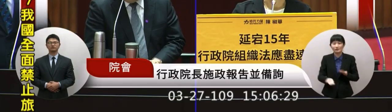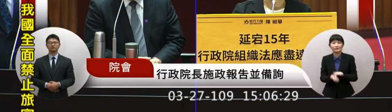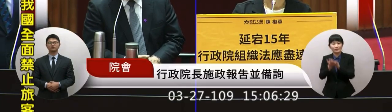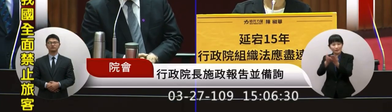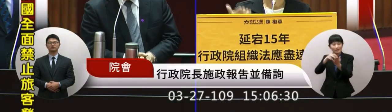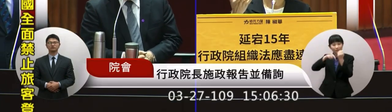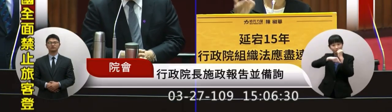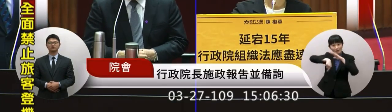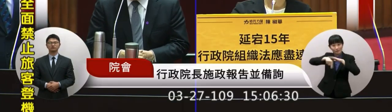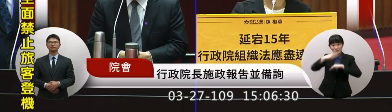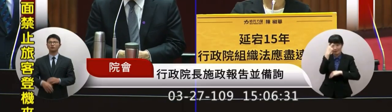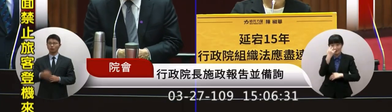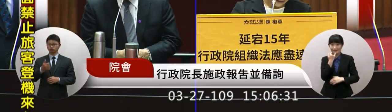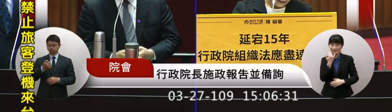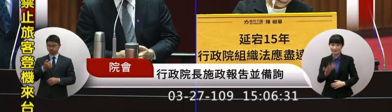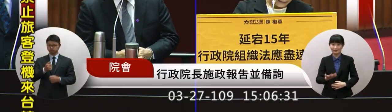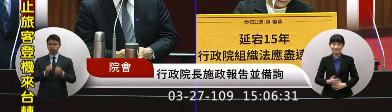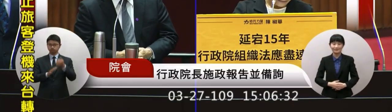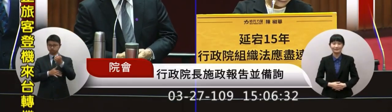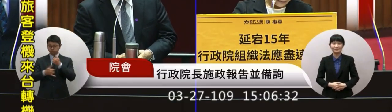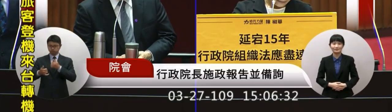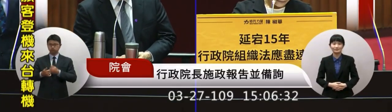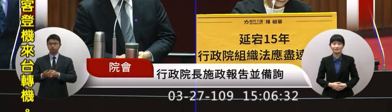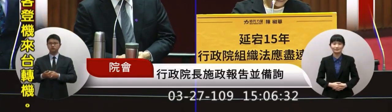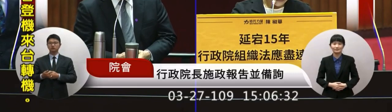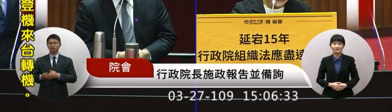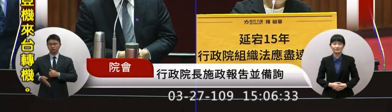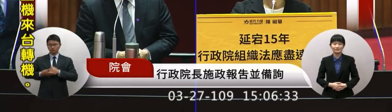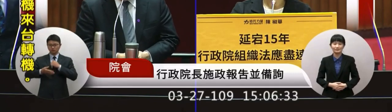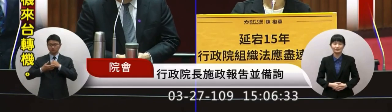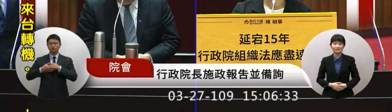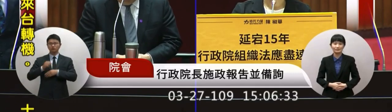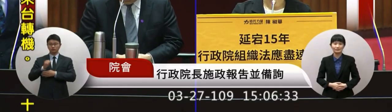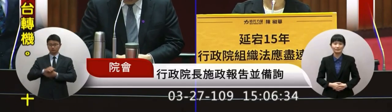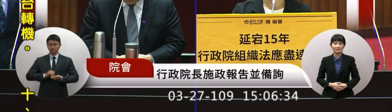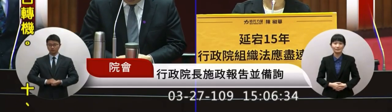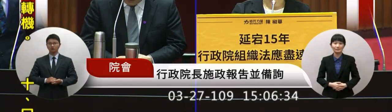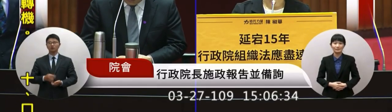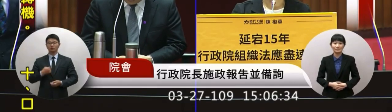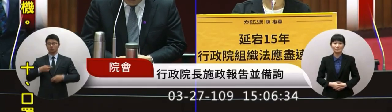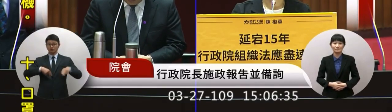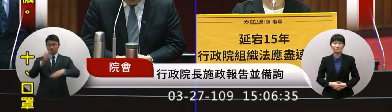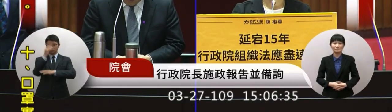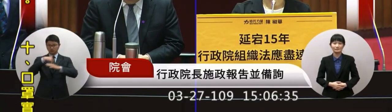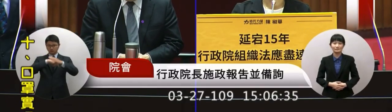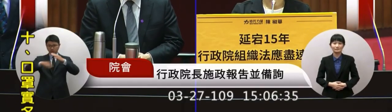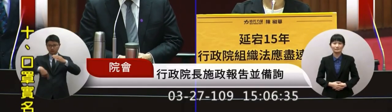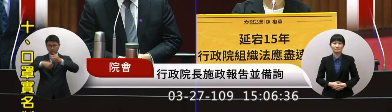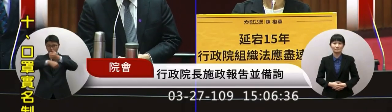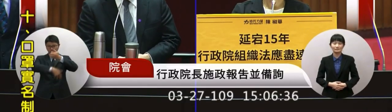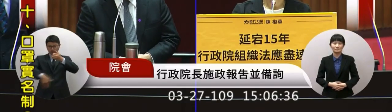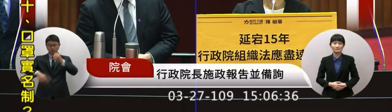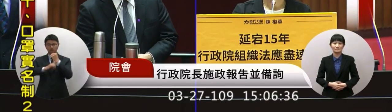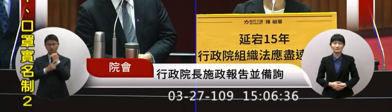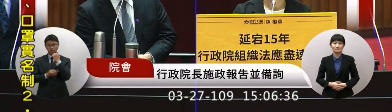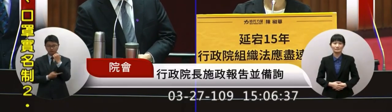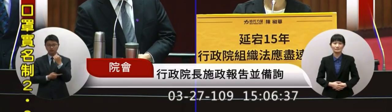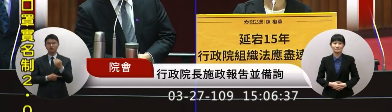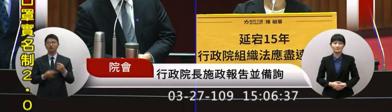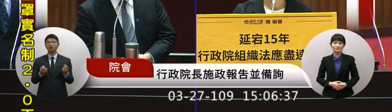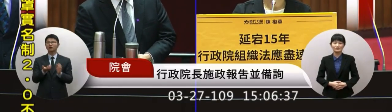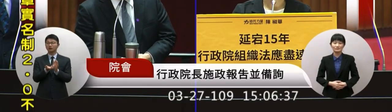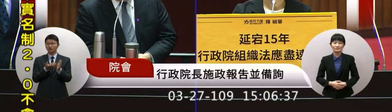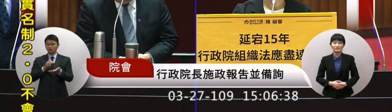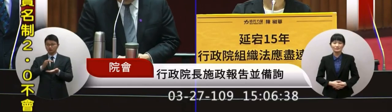查？ 谢谢委员的肯定。其实行政院组织法相关的，比如委员所